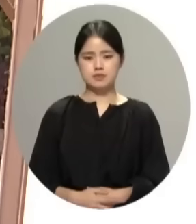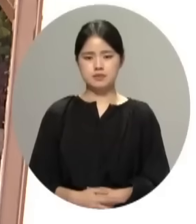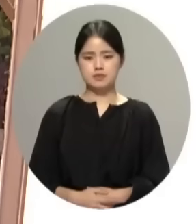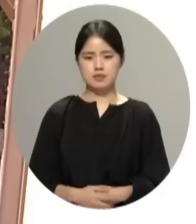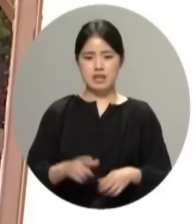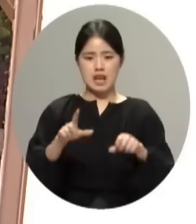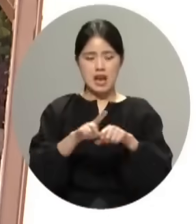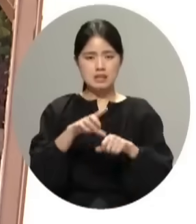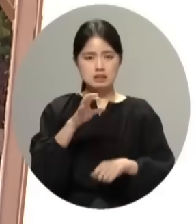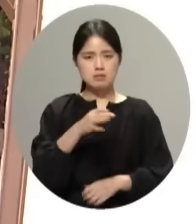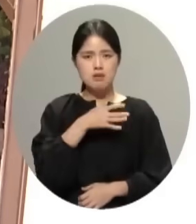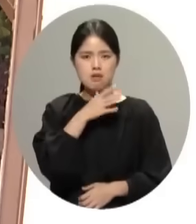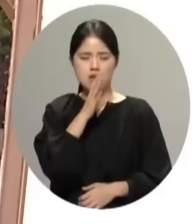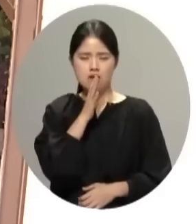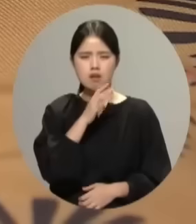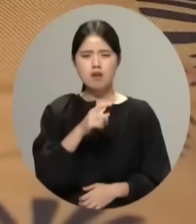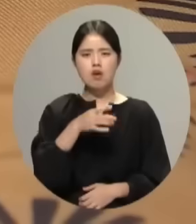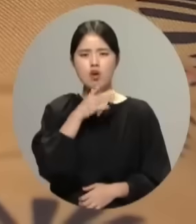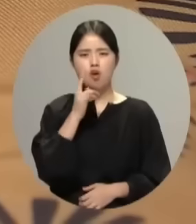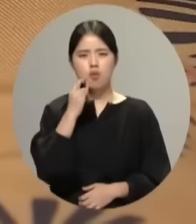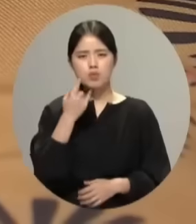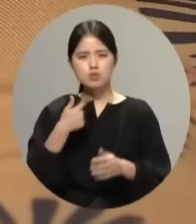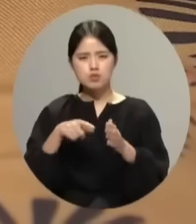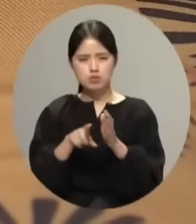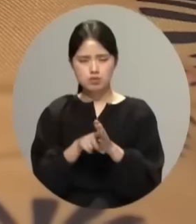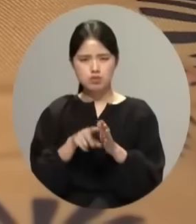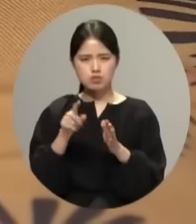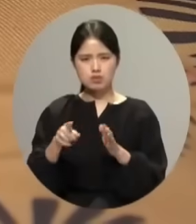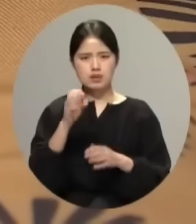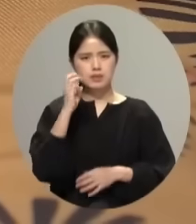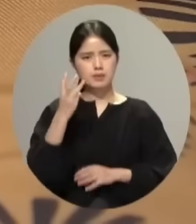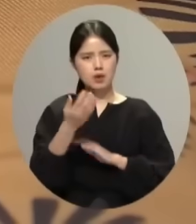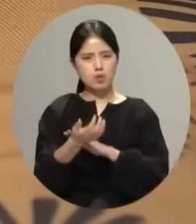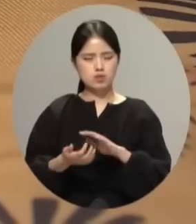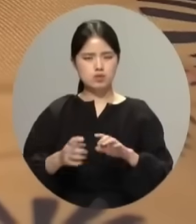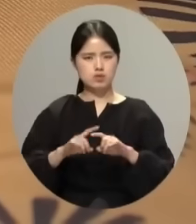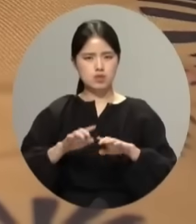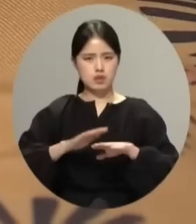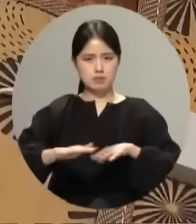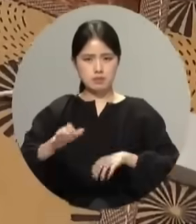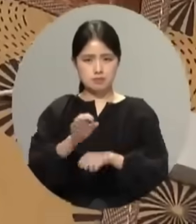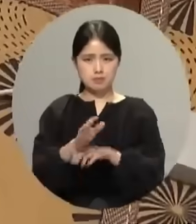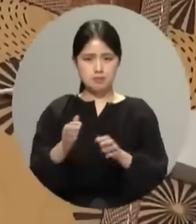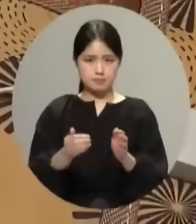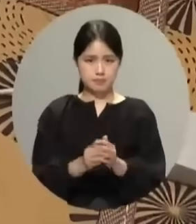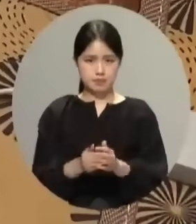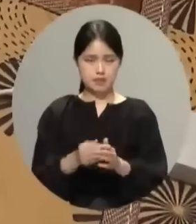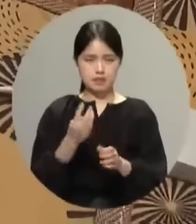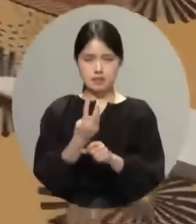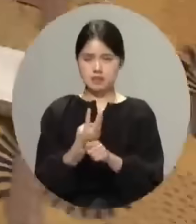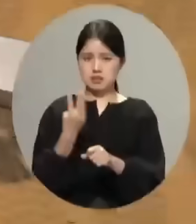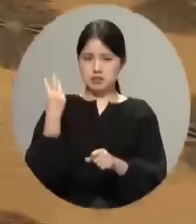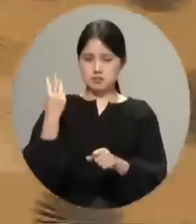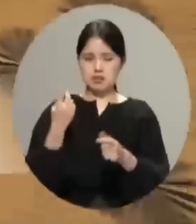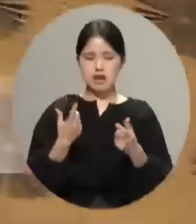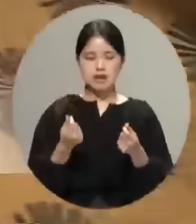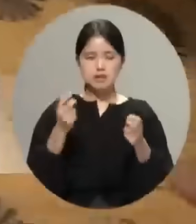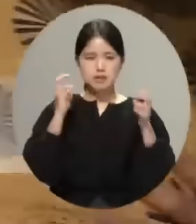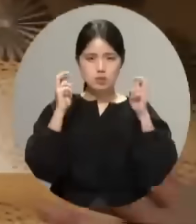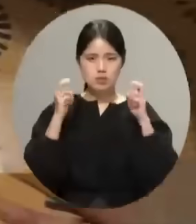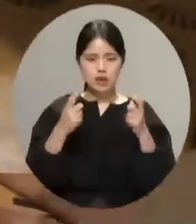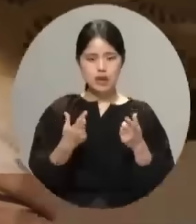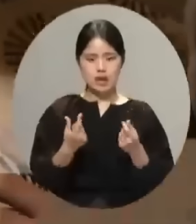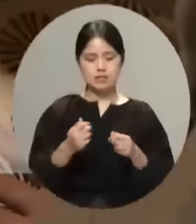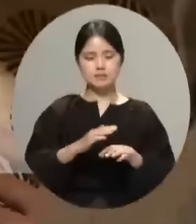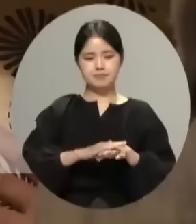가스비 걱정을 하는 늙은 어머니를 위해 김 씨는 3개월 전 전기 매트를 구매했습니다. 3년 전 같은 회사의 동일